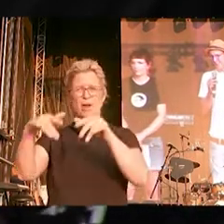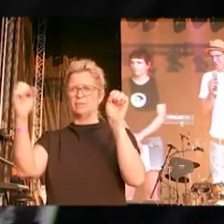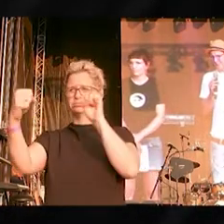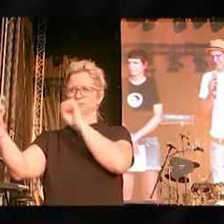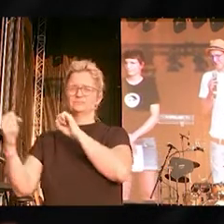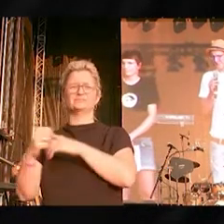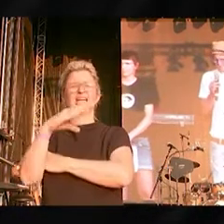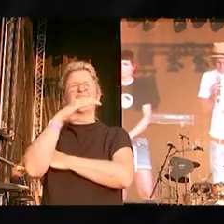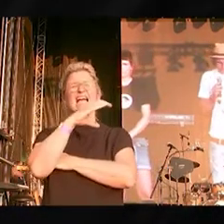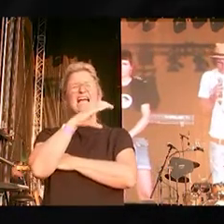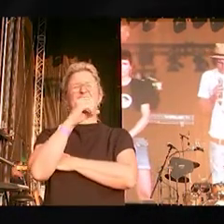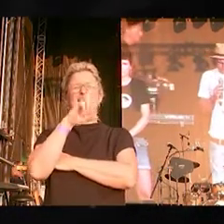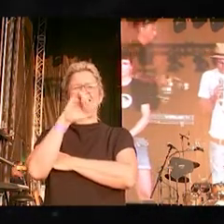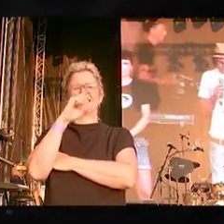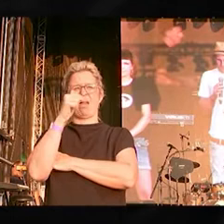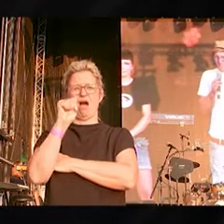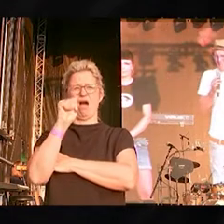Wolf sagte 1989,